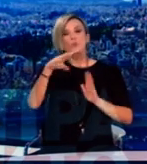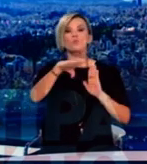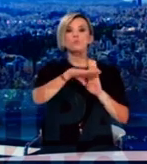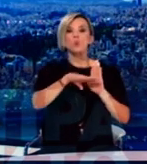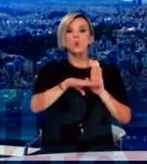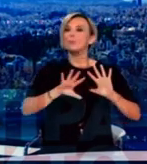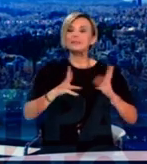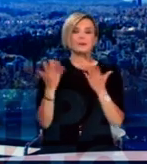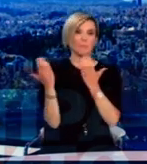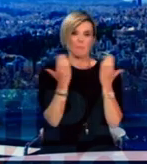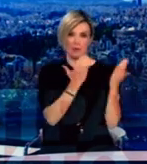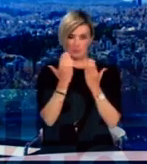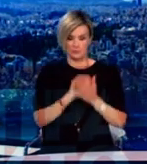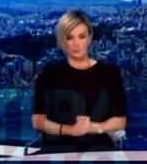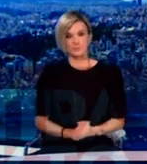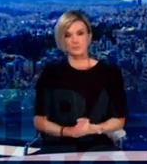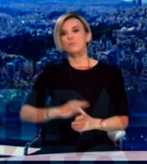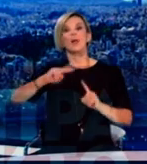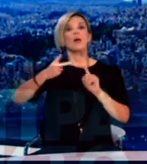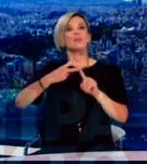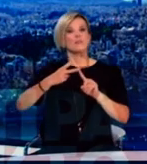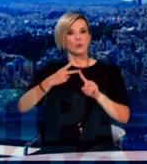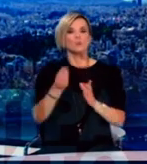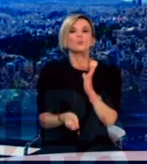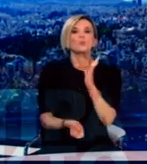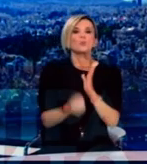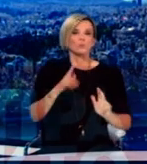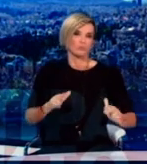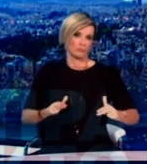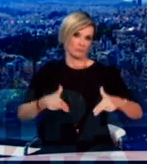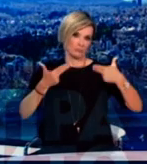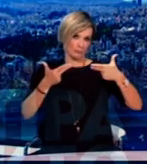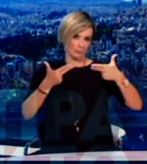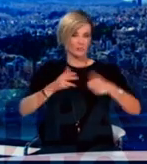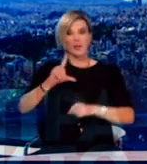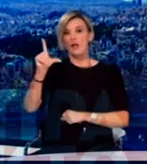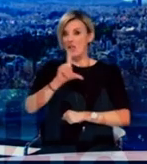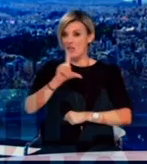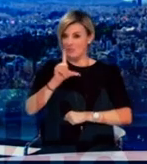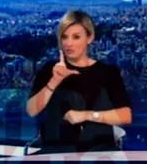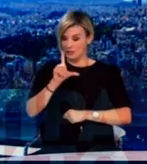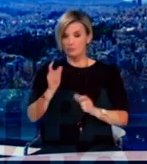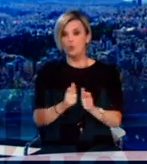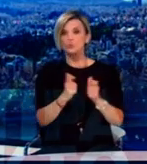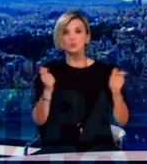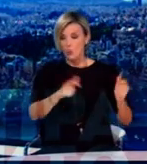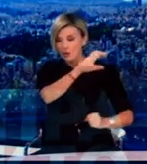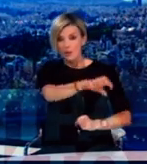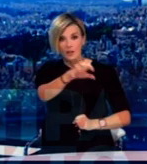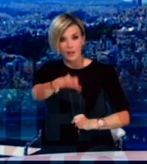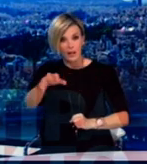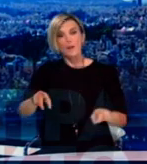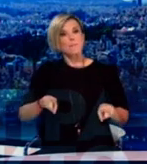μαθημάτων αυτών. Δεύτερον, σύγχρονη τηλεκπαίδευση. Από τη Δευτέρα, η διεύθυνση του σχολείου, σε συνεργασία με